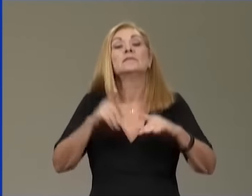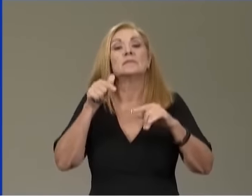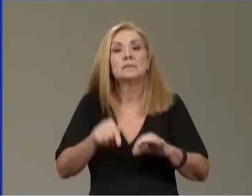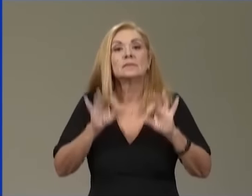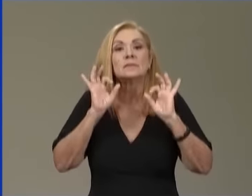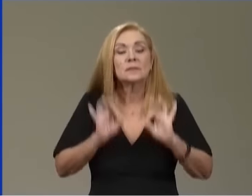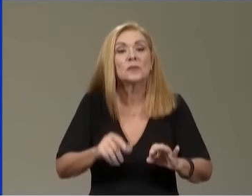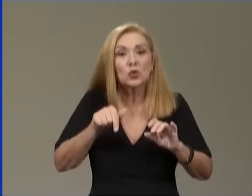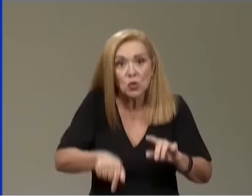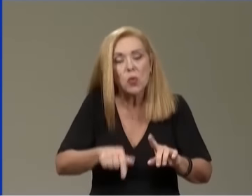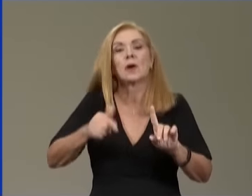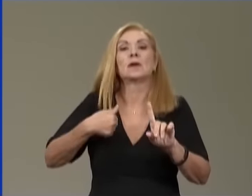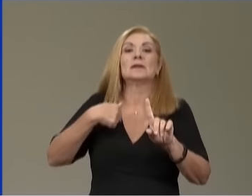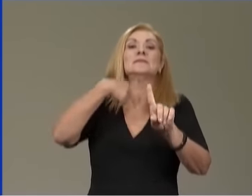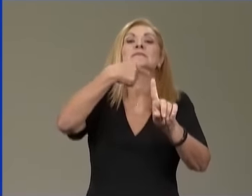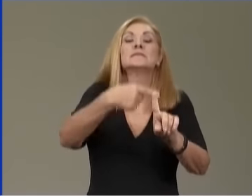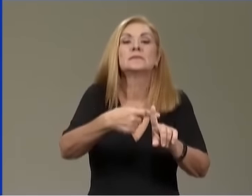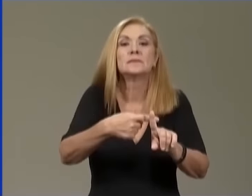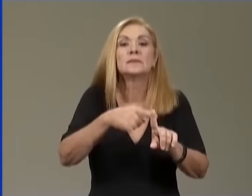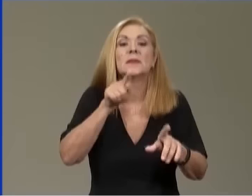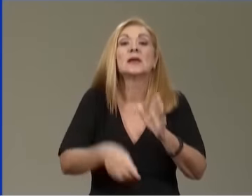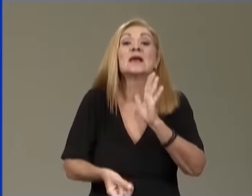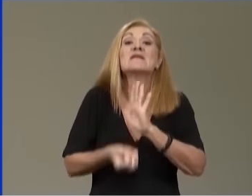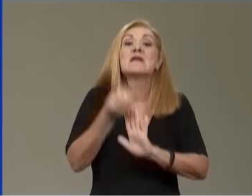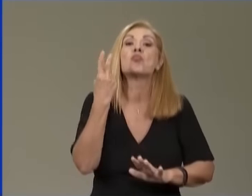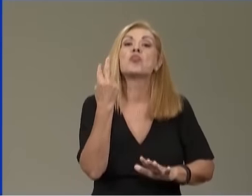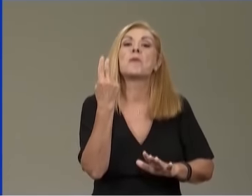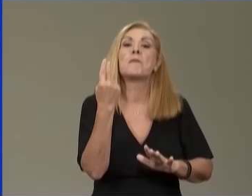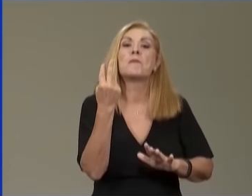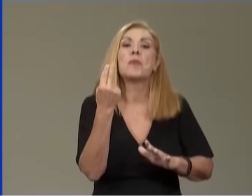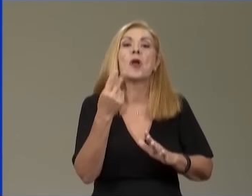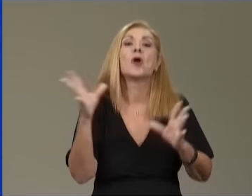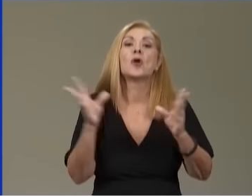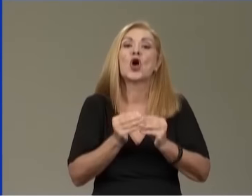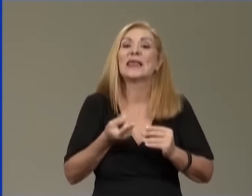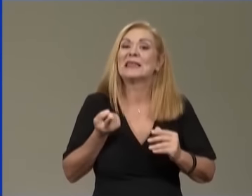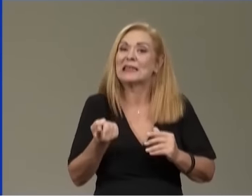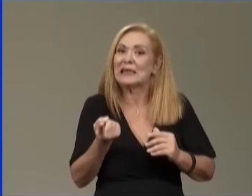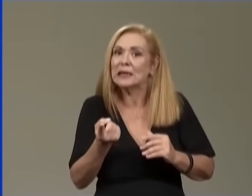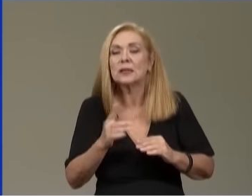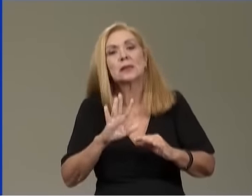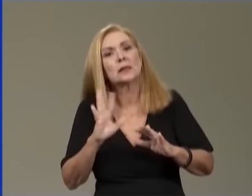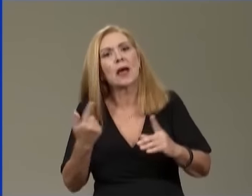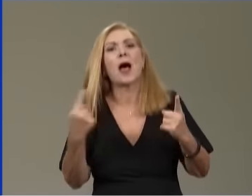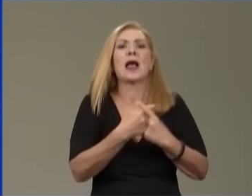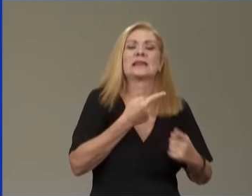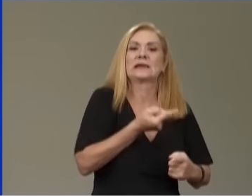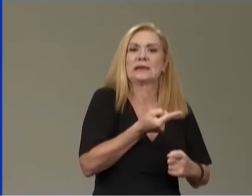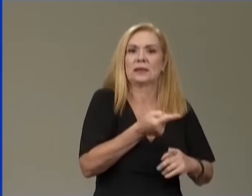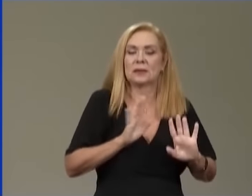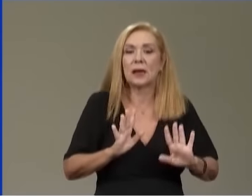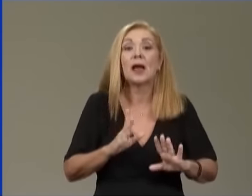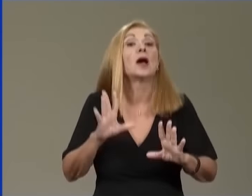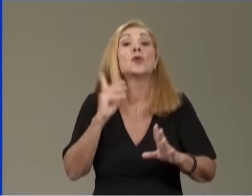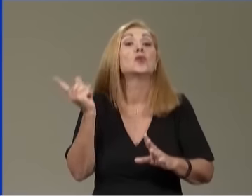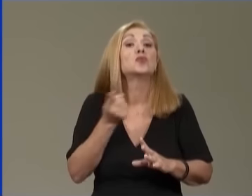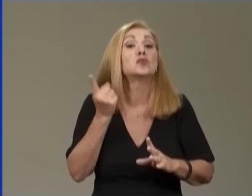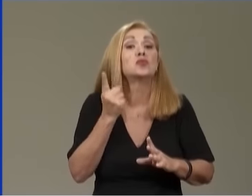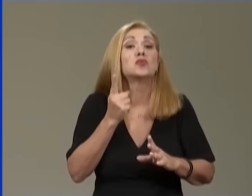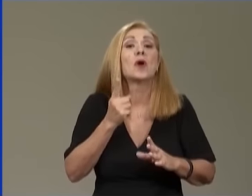Σε αυτό το πλαίσιο προστίθεται τώρα και ένα νέο διπλό σχήμα κινήτρων και αντικινήτρων που αφορά πρωτίστως τα κλειστά